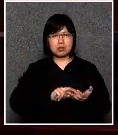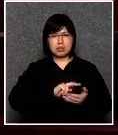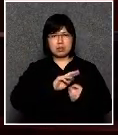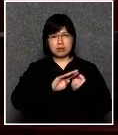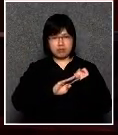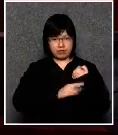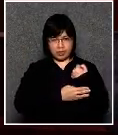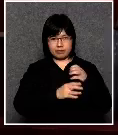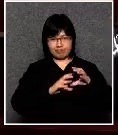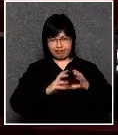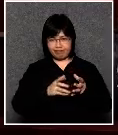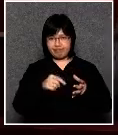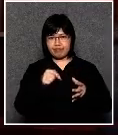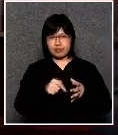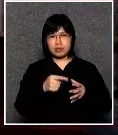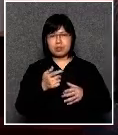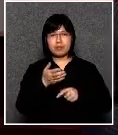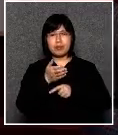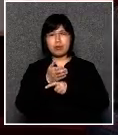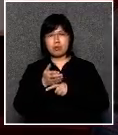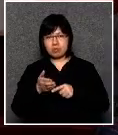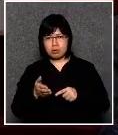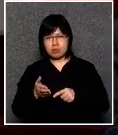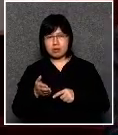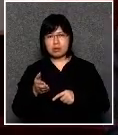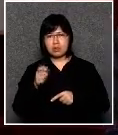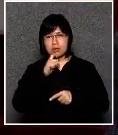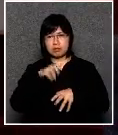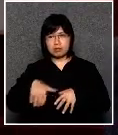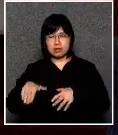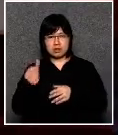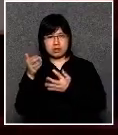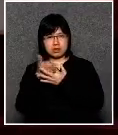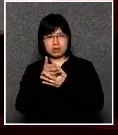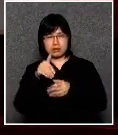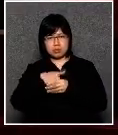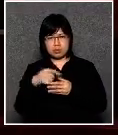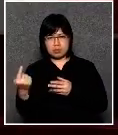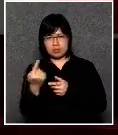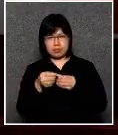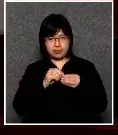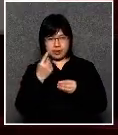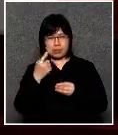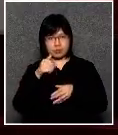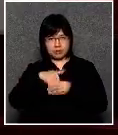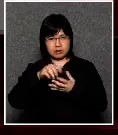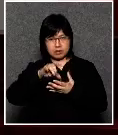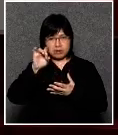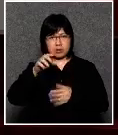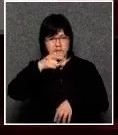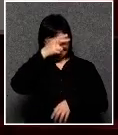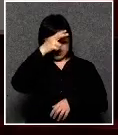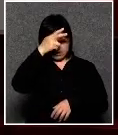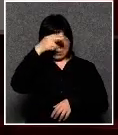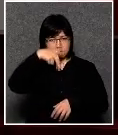機關咧，亦都只係得一半係通過地區直選一人一票選舉產生嘅。咁所以政府呢個行政權